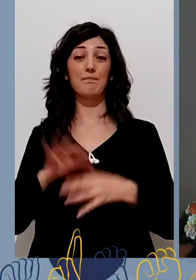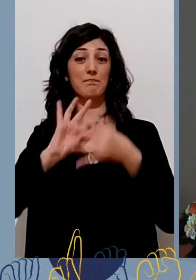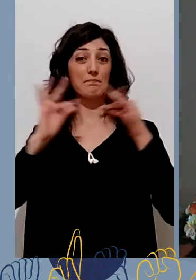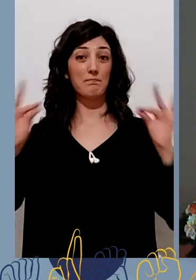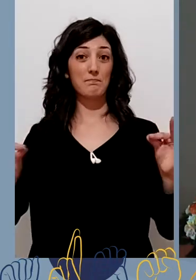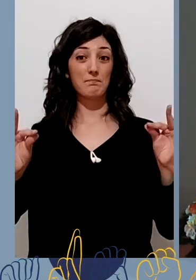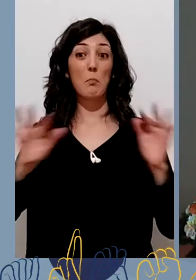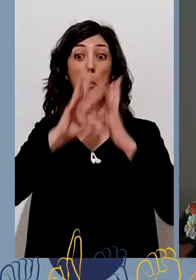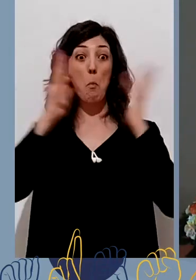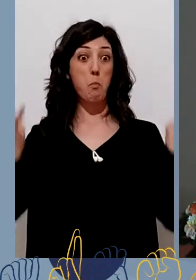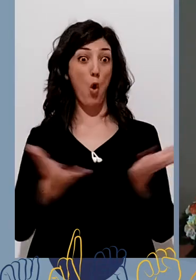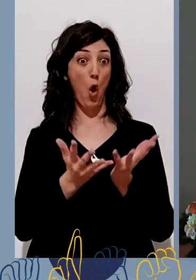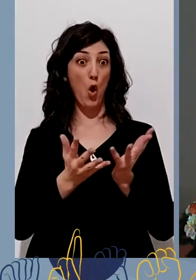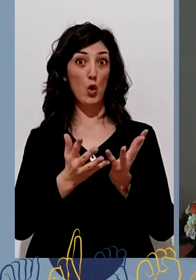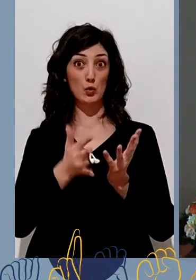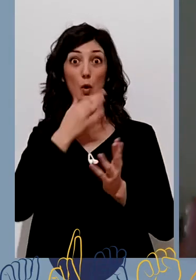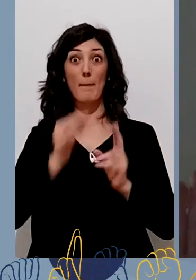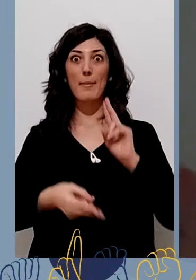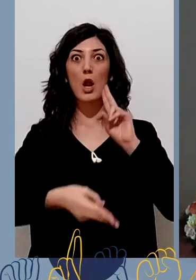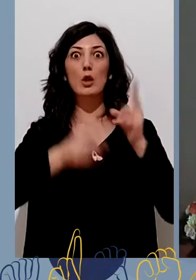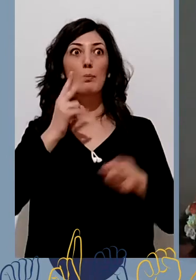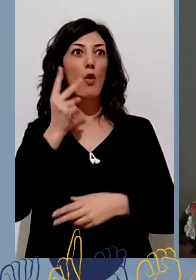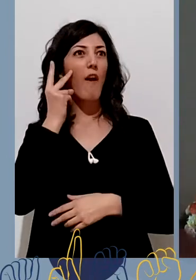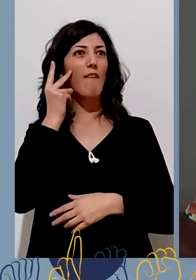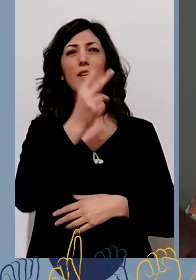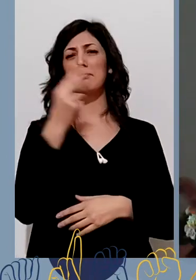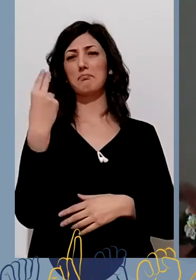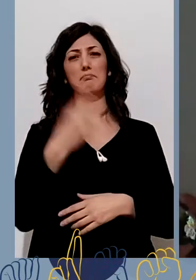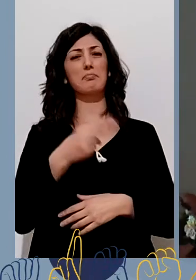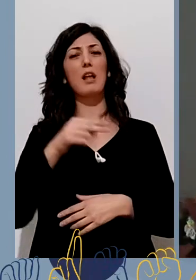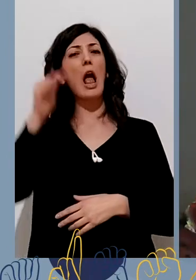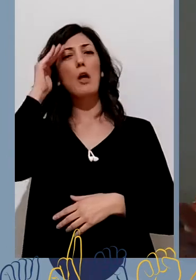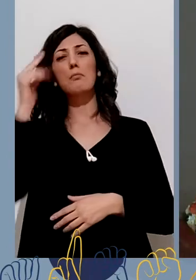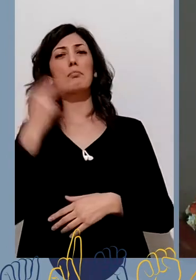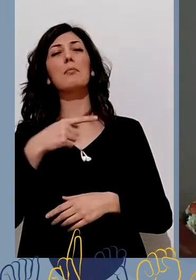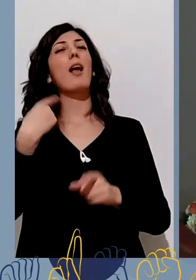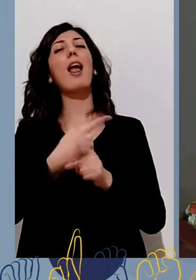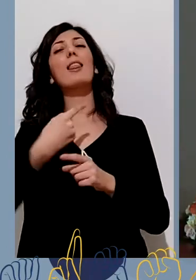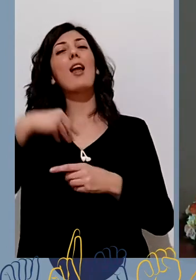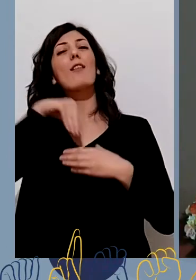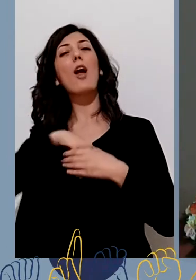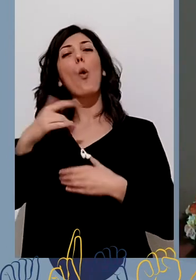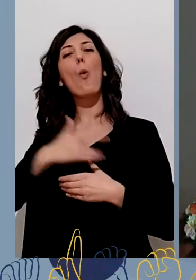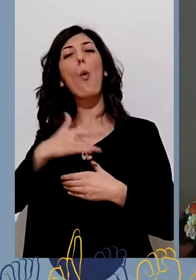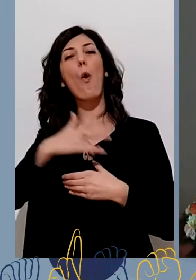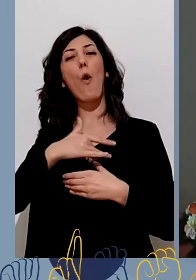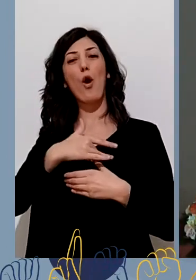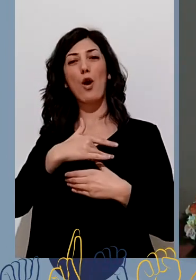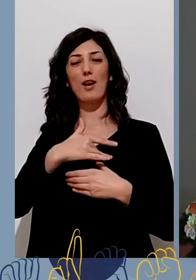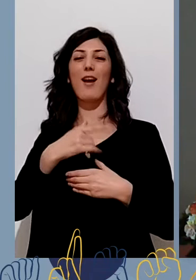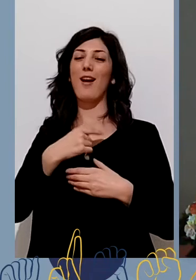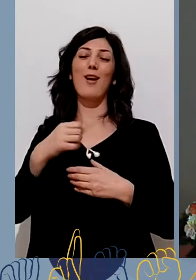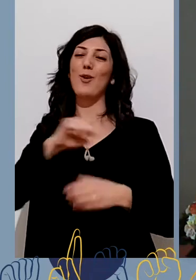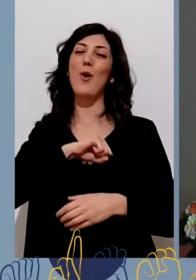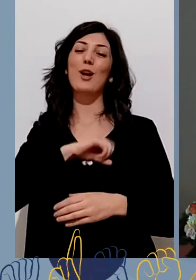possono essere viste e nemmeno ascoltate, ma devono essere sentite col cuore, perché io credo che questa sia la comunicazione